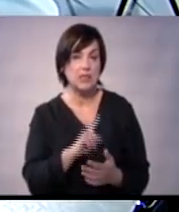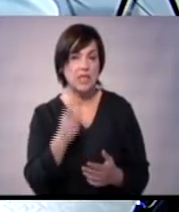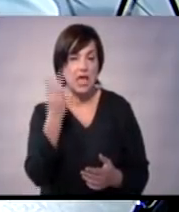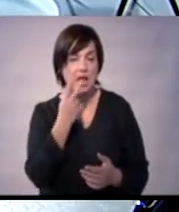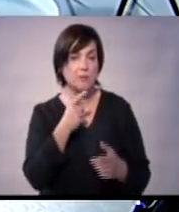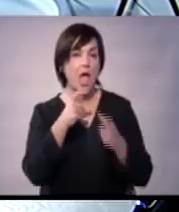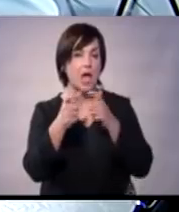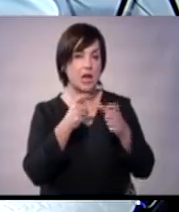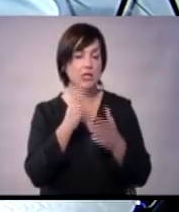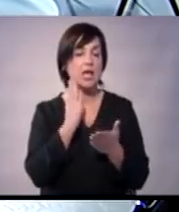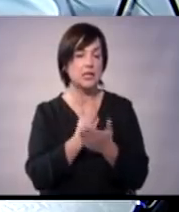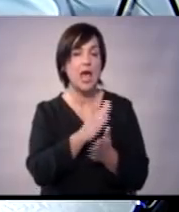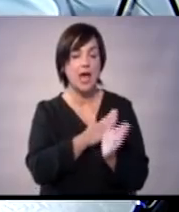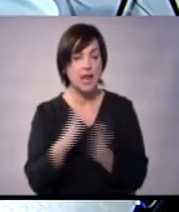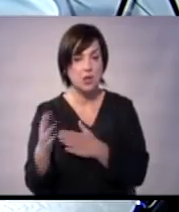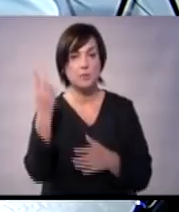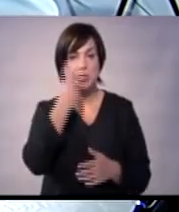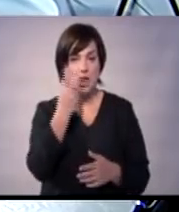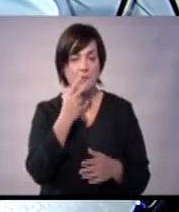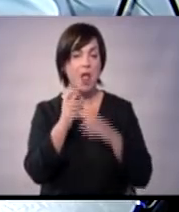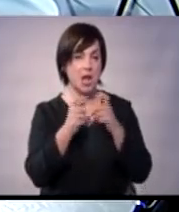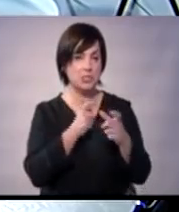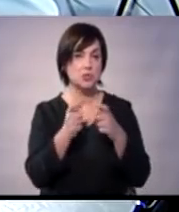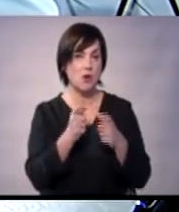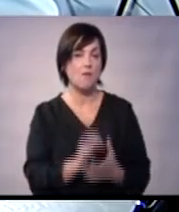неразбрив разговор, секогаш сме се разбирали во делот на разговорот.